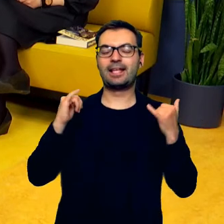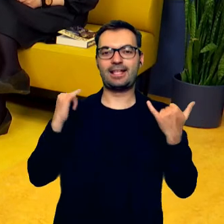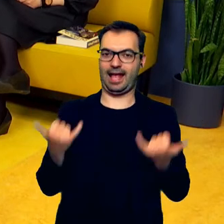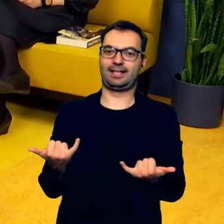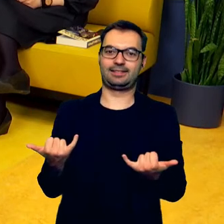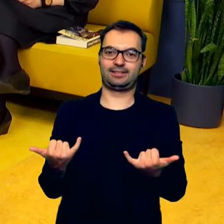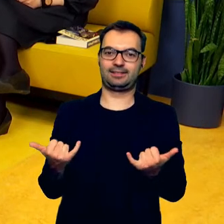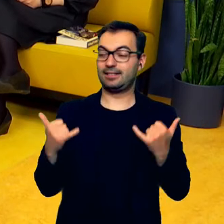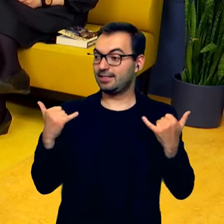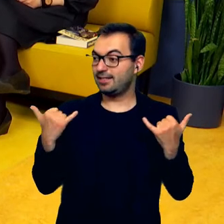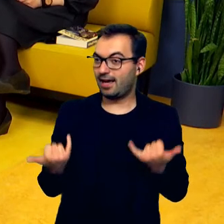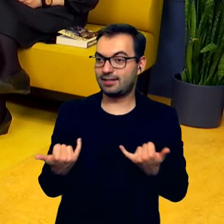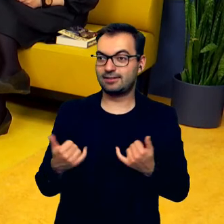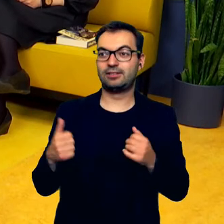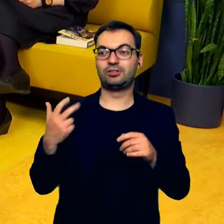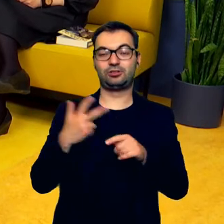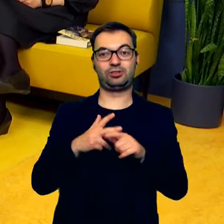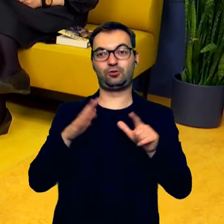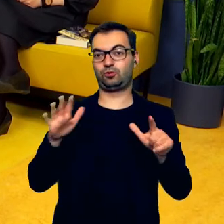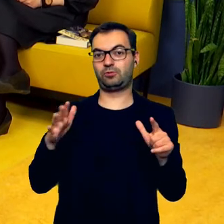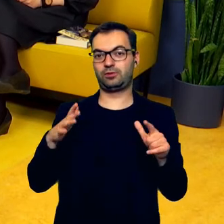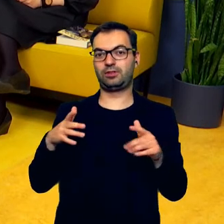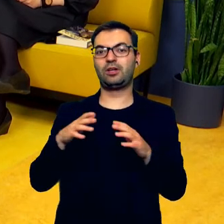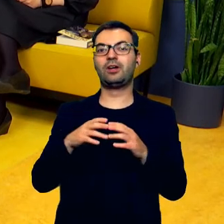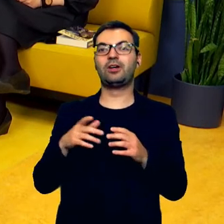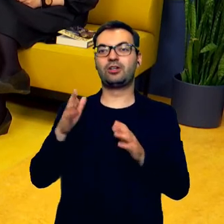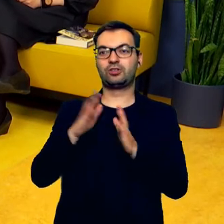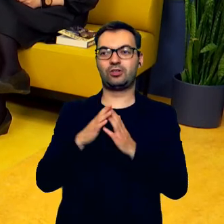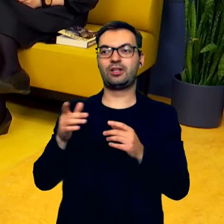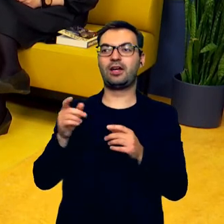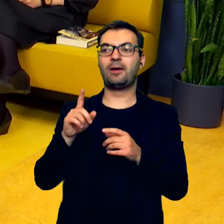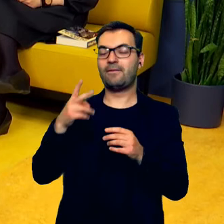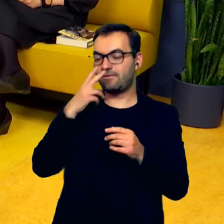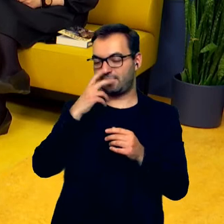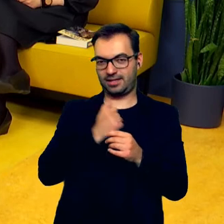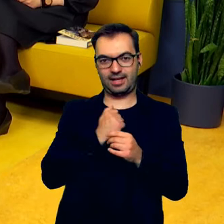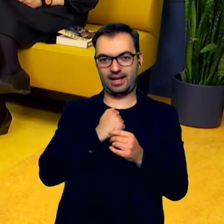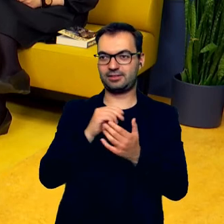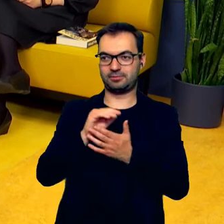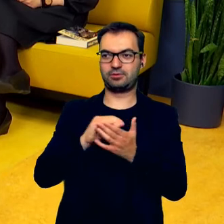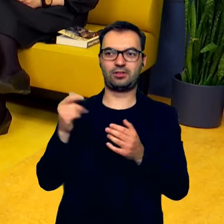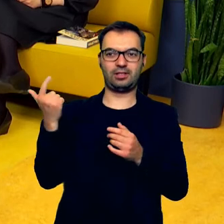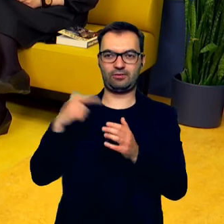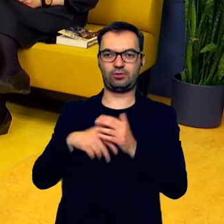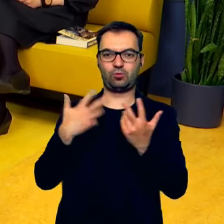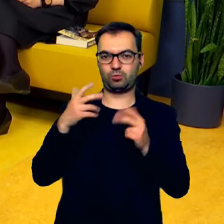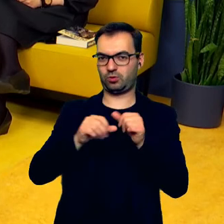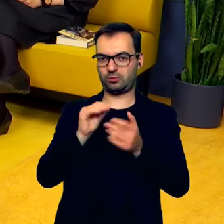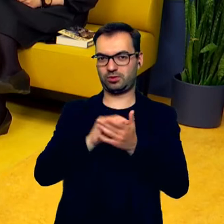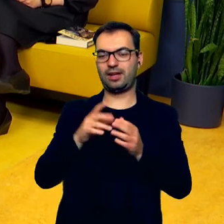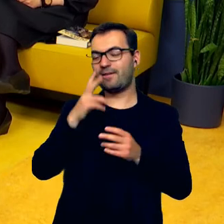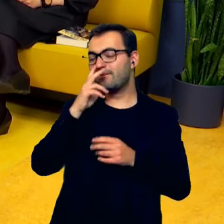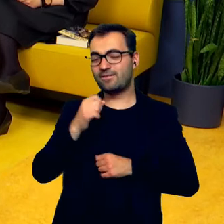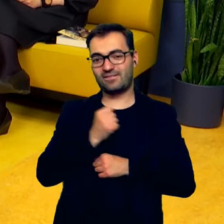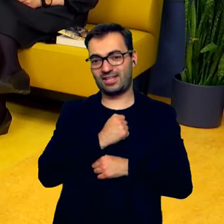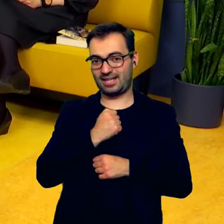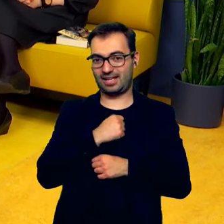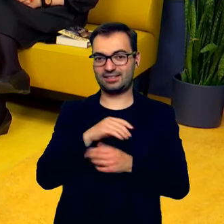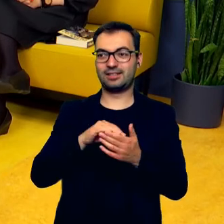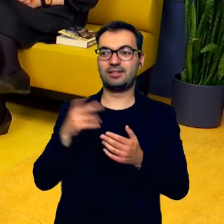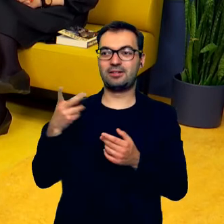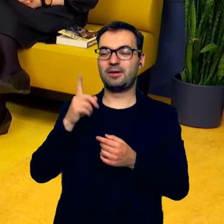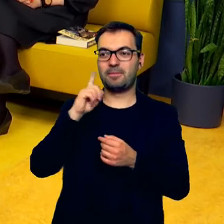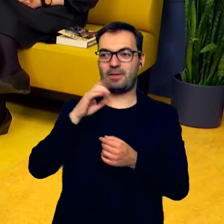Jak to zrobić? W 1937 w powieści Głowa Minotaura, ewidentnie widać, tę powieść pisałem w roku 2008, ewidentnie